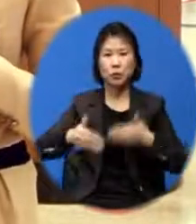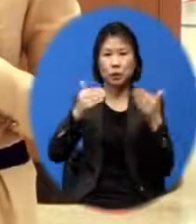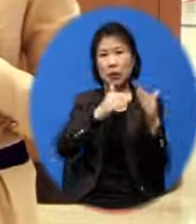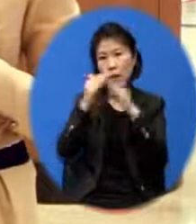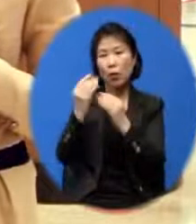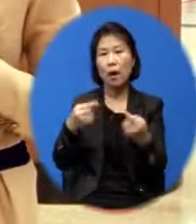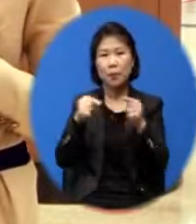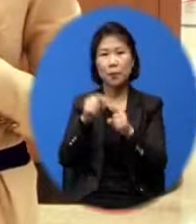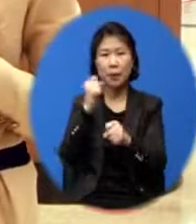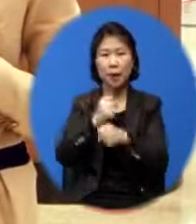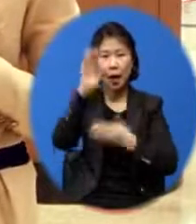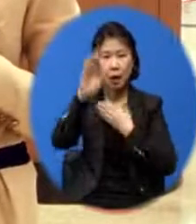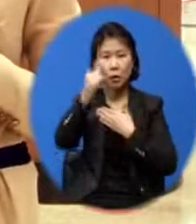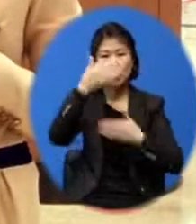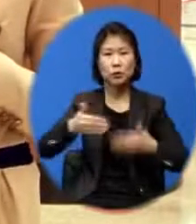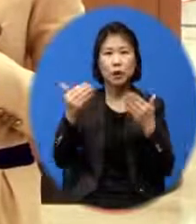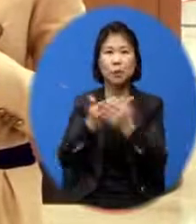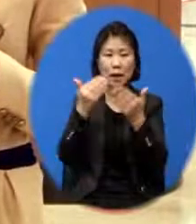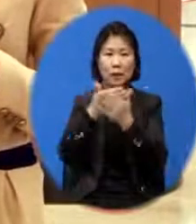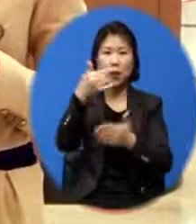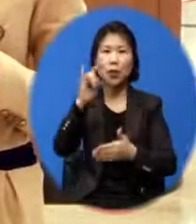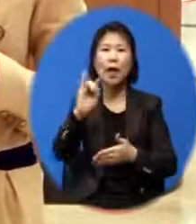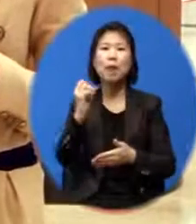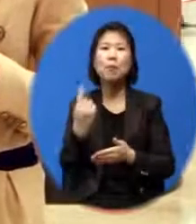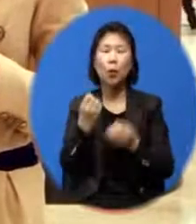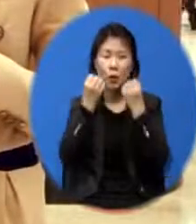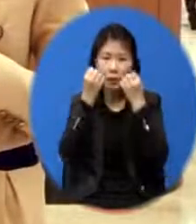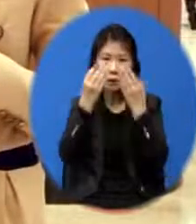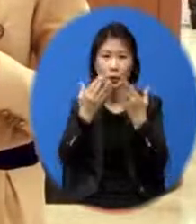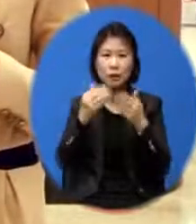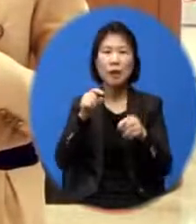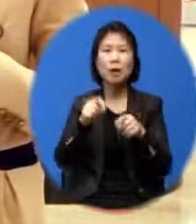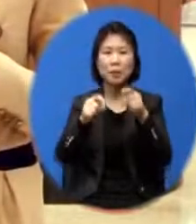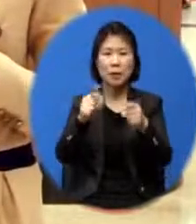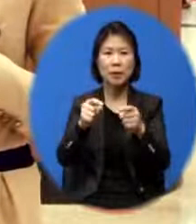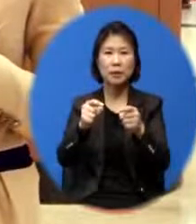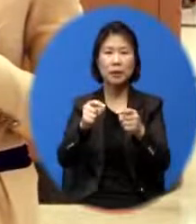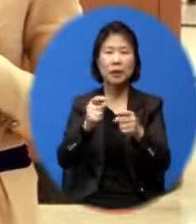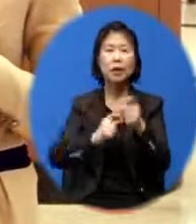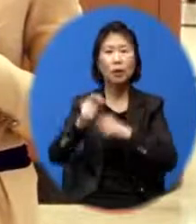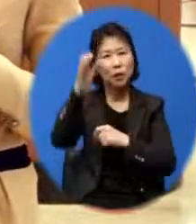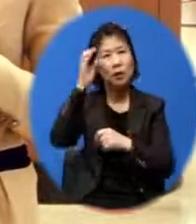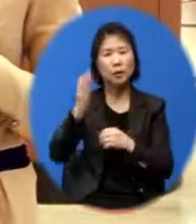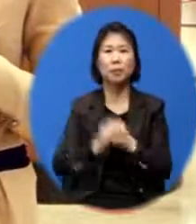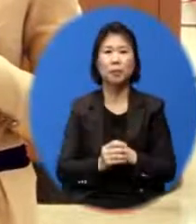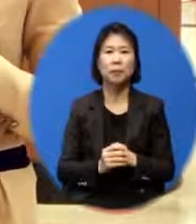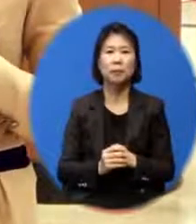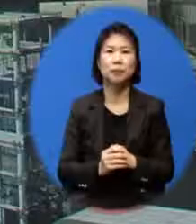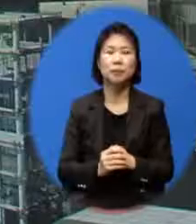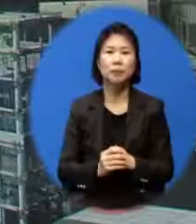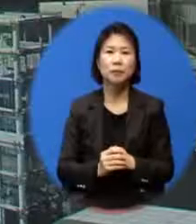함께 앞으로도 충남 발전을 선도할 내포 신도시 건설에 더욱 박차를 가할 계획입니다. CNI 뉴스 김나은입니다.